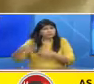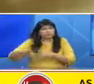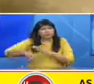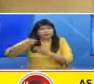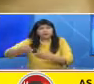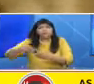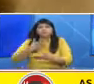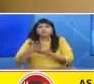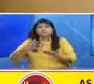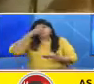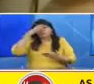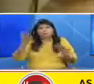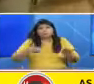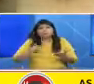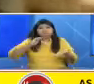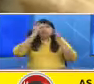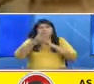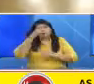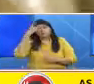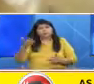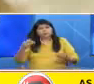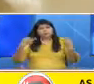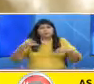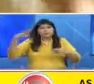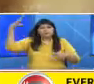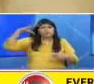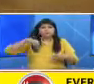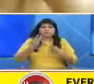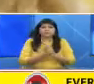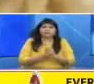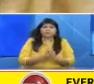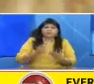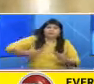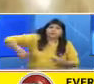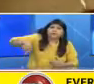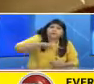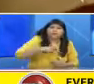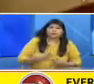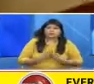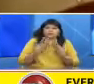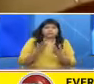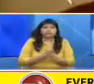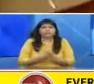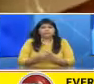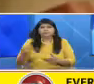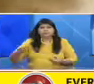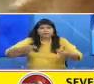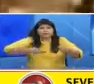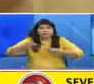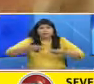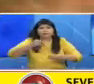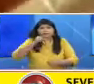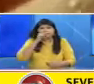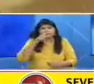को खत्म करना है। इस मुहिम को लेकर समाज के सभी वर्गों में उत्साह है। मेरे कई व्यापारी भाइयों बहनों